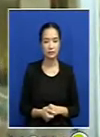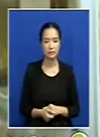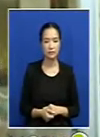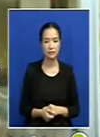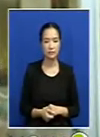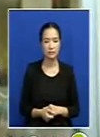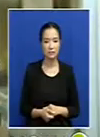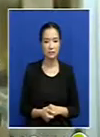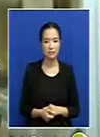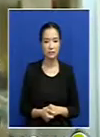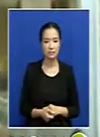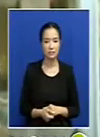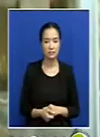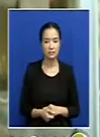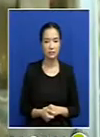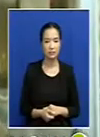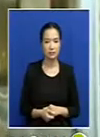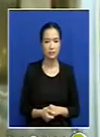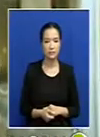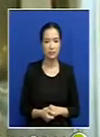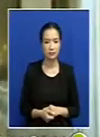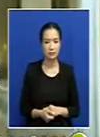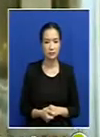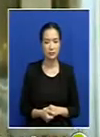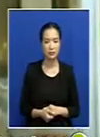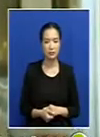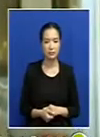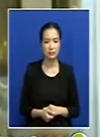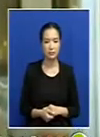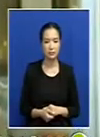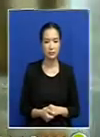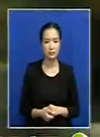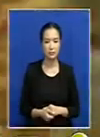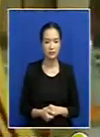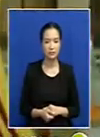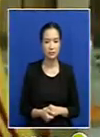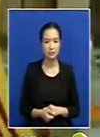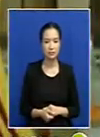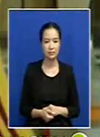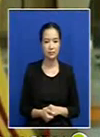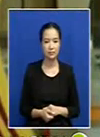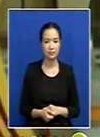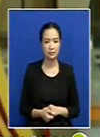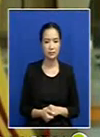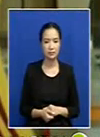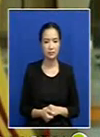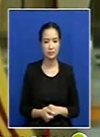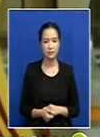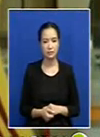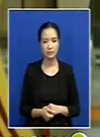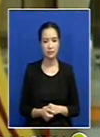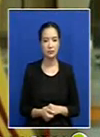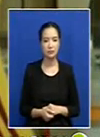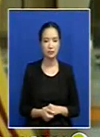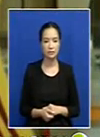it's reconstruct by its digital technology to the it's a today's output so I hope it you know like a